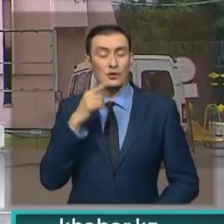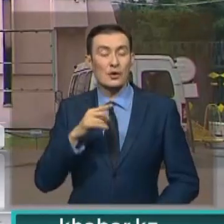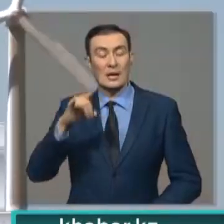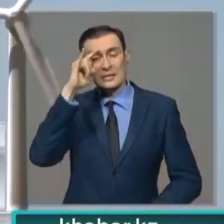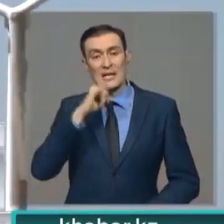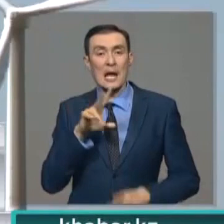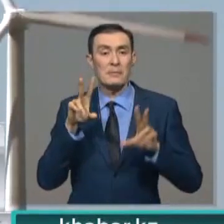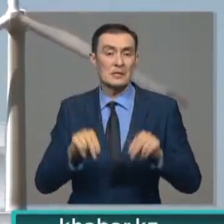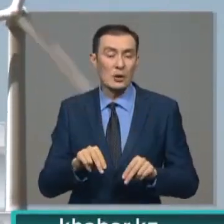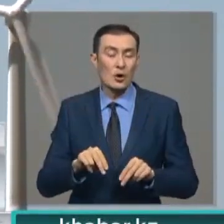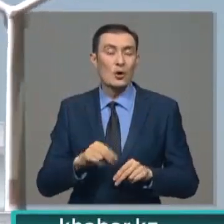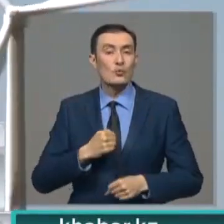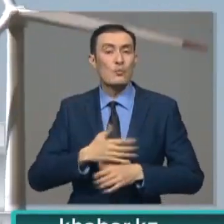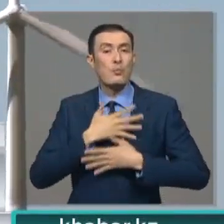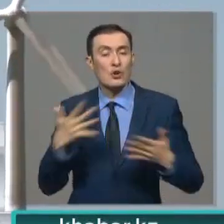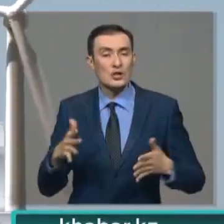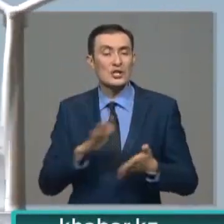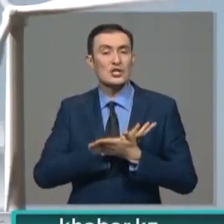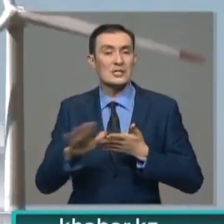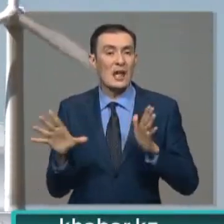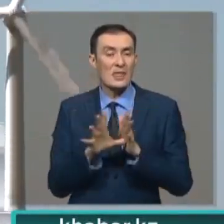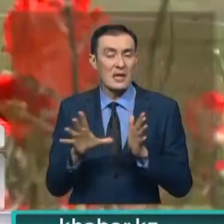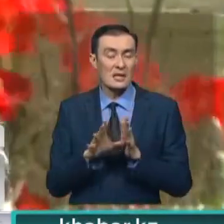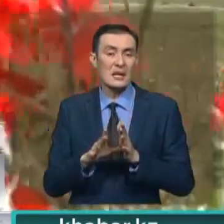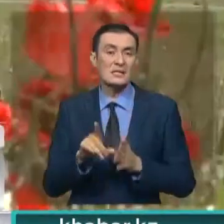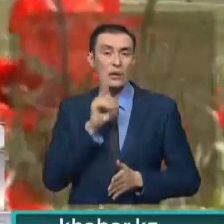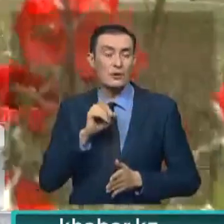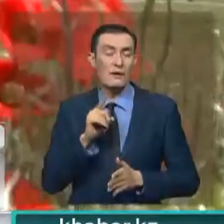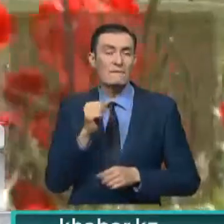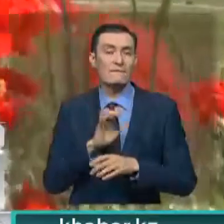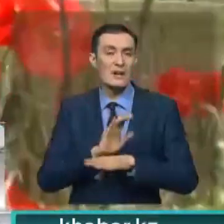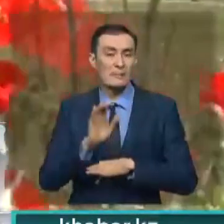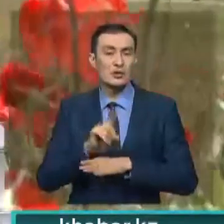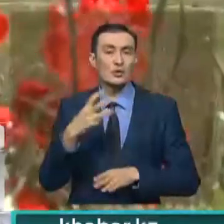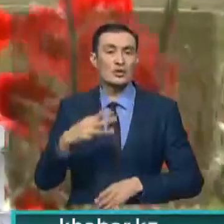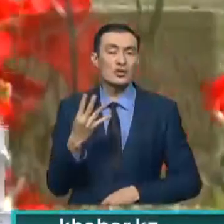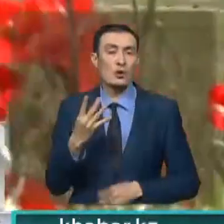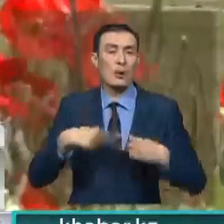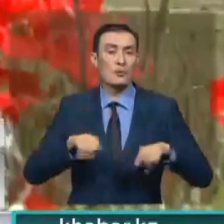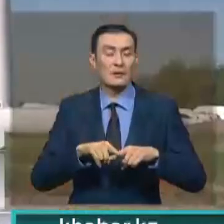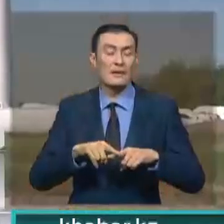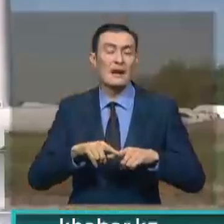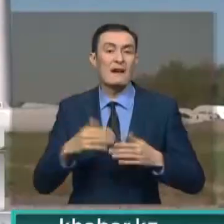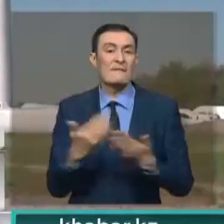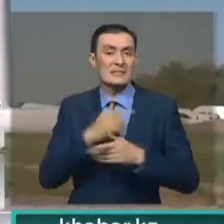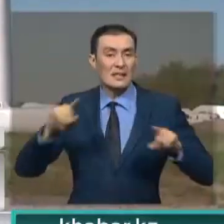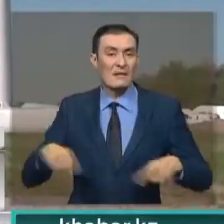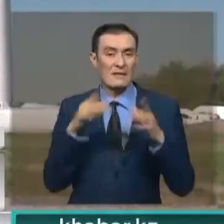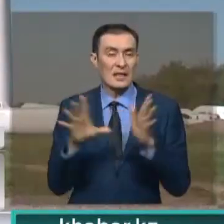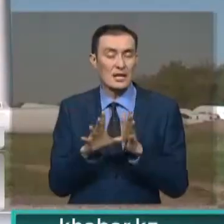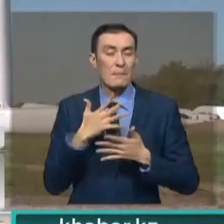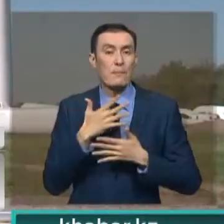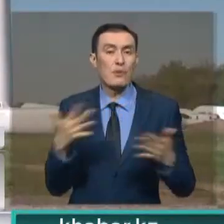обязался усилить роль зеленой энергетики сегодня выработка электроэнергии от 134 объектов вес составляет чуть больше